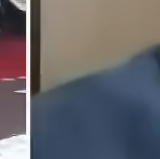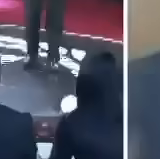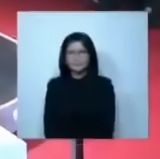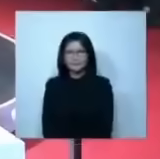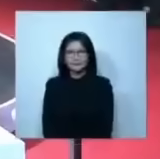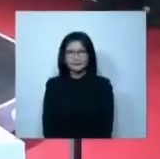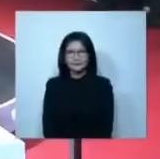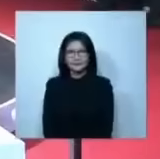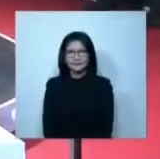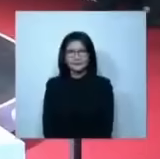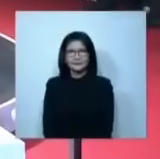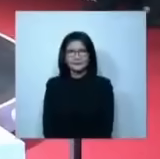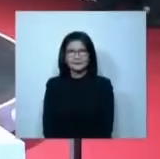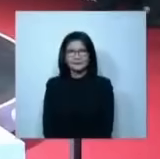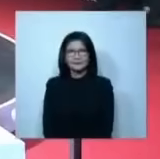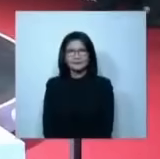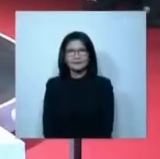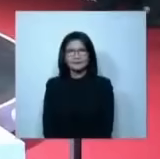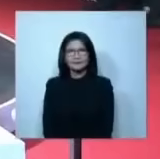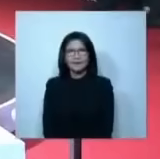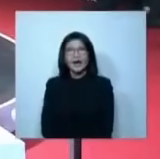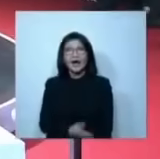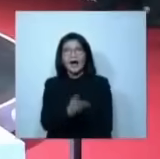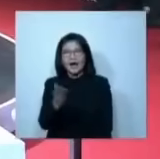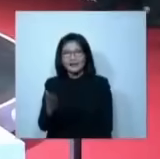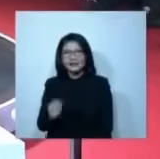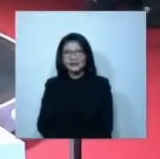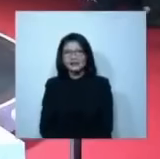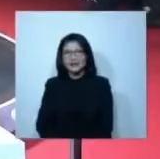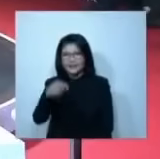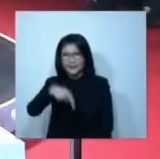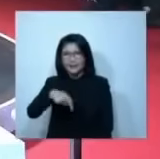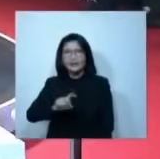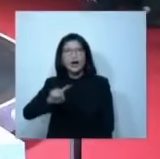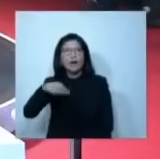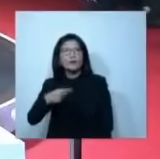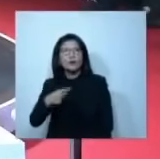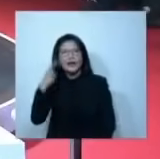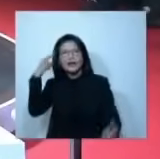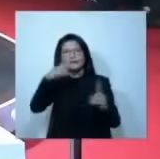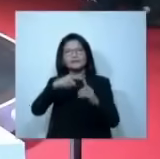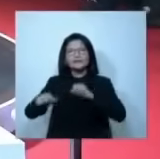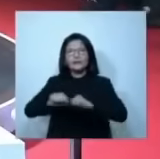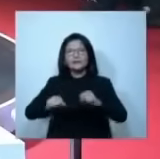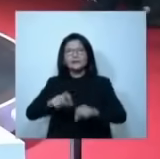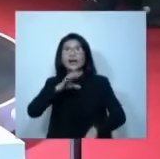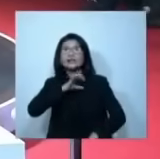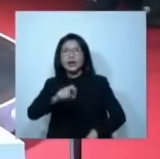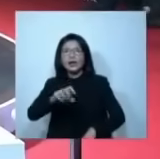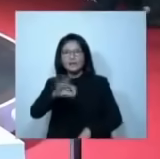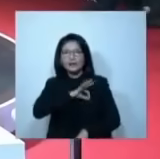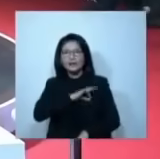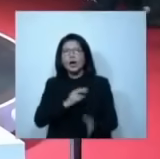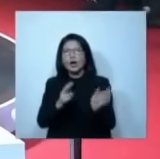sehingga sambutan masyarakat itu menutup yang lain ini enggak kok jadi jadi maksud anda Prof Karim e penampilan e semalam ini masih